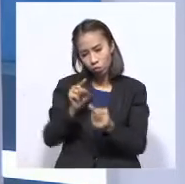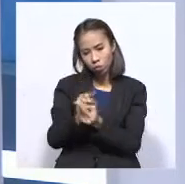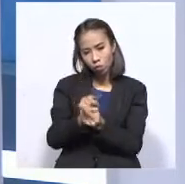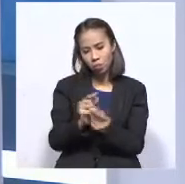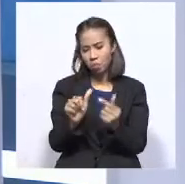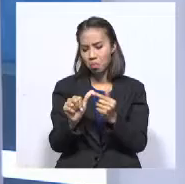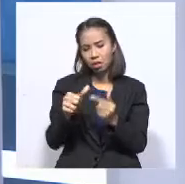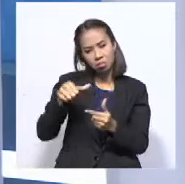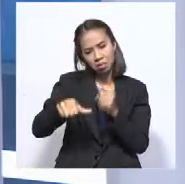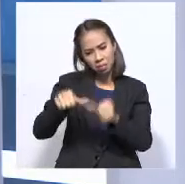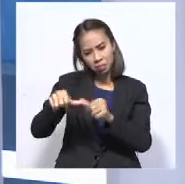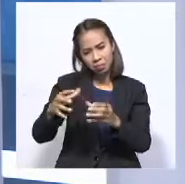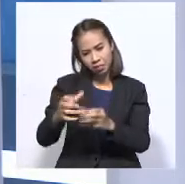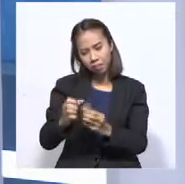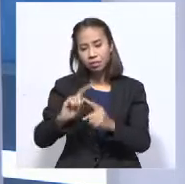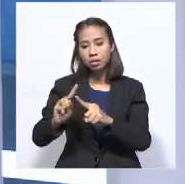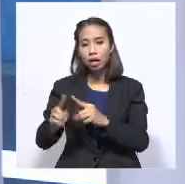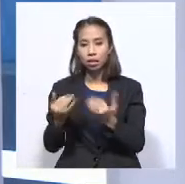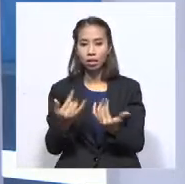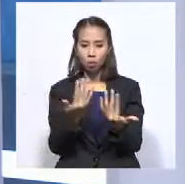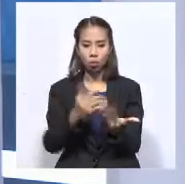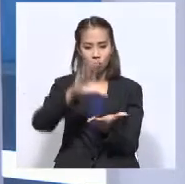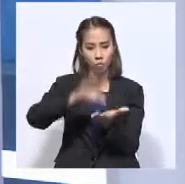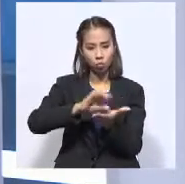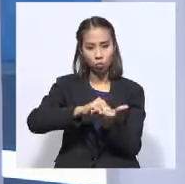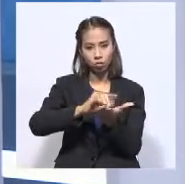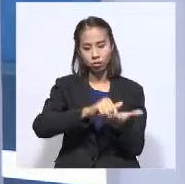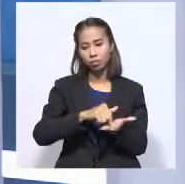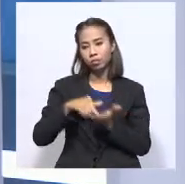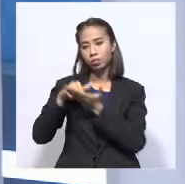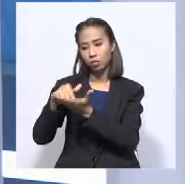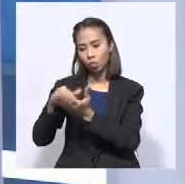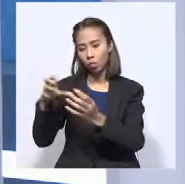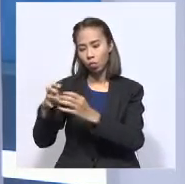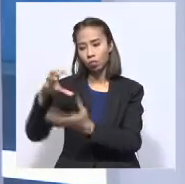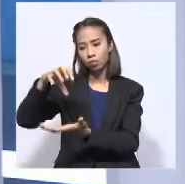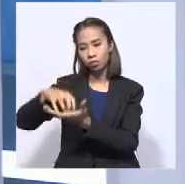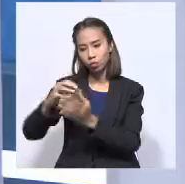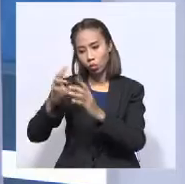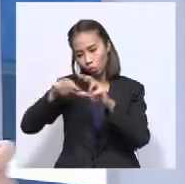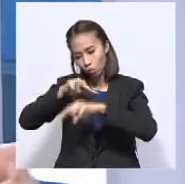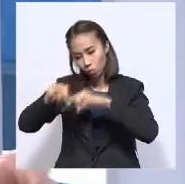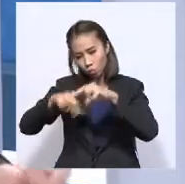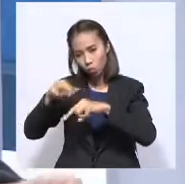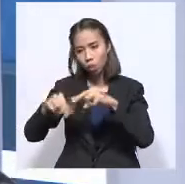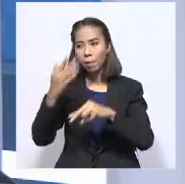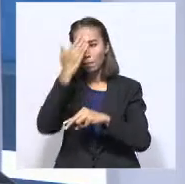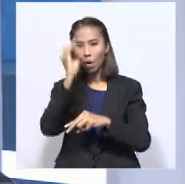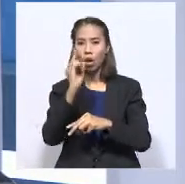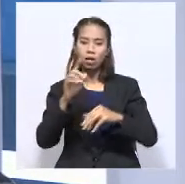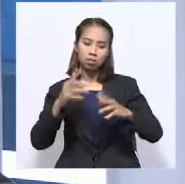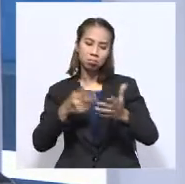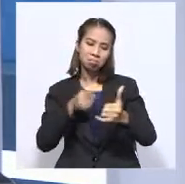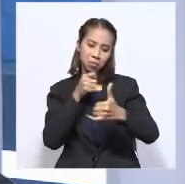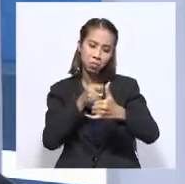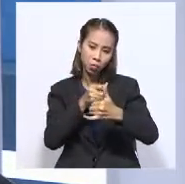รอยนิ้วมือบุคคลและตอนนี้ก็เตรียมที่จะส่งข้อมูลทั้งหมดให้กับสำนักงานพิสูจน์หลักฐานกลางตำรวจกลางนะครับเพื่อจะสอบสวนว่าตร